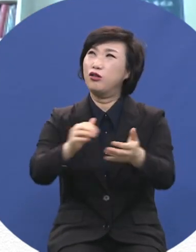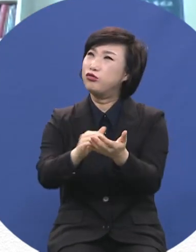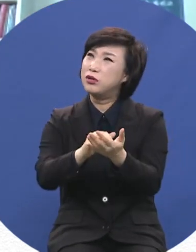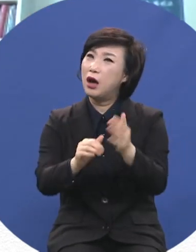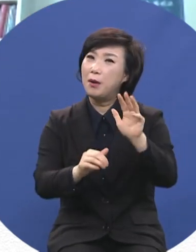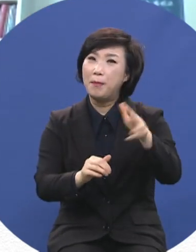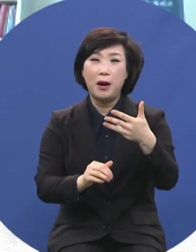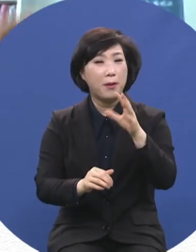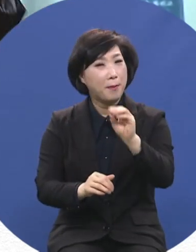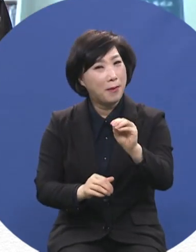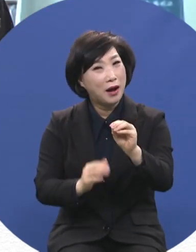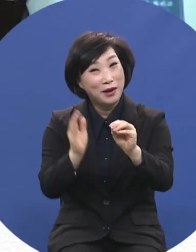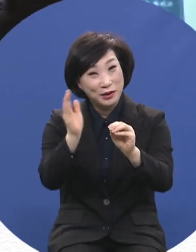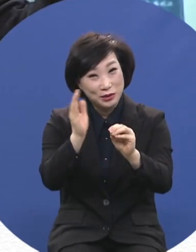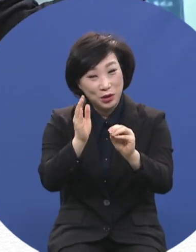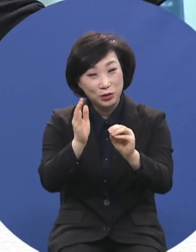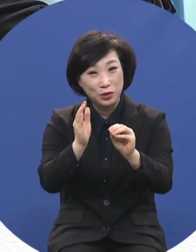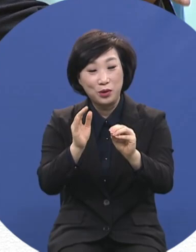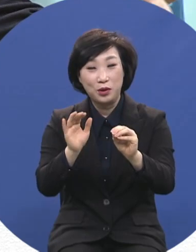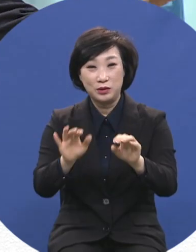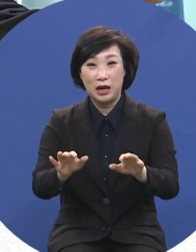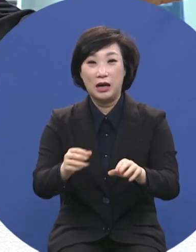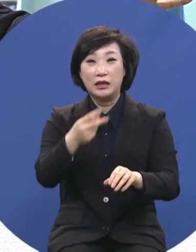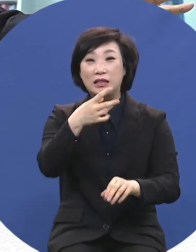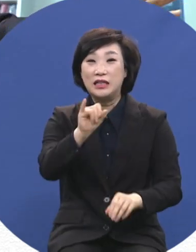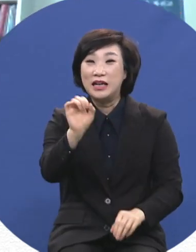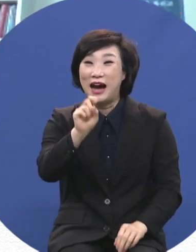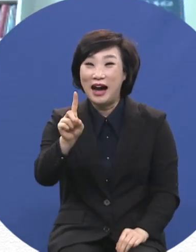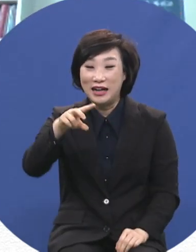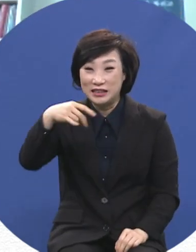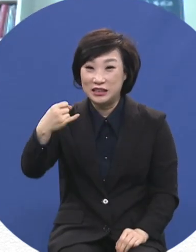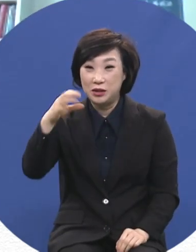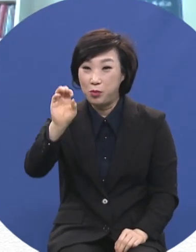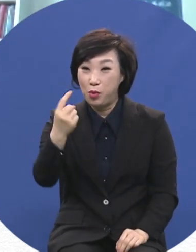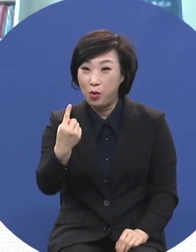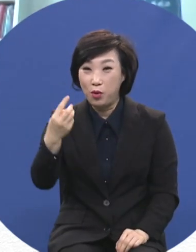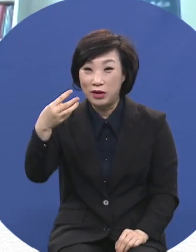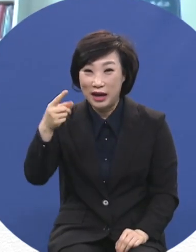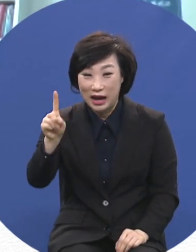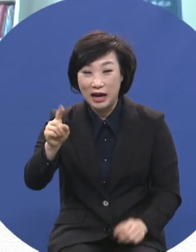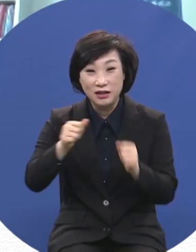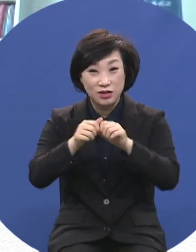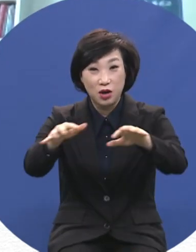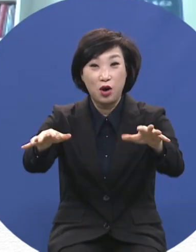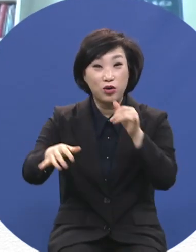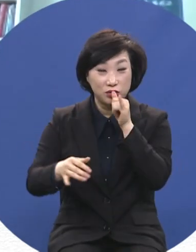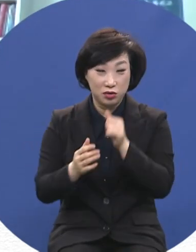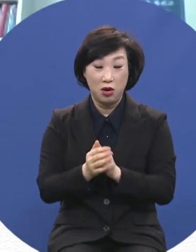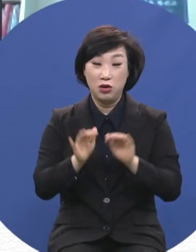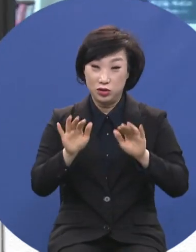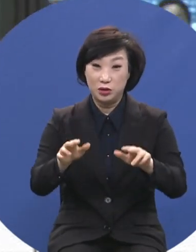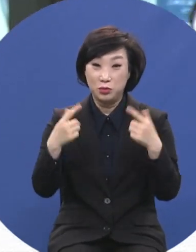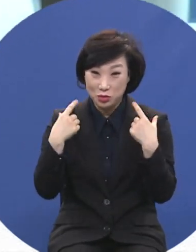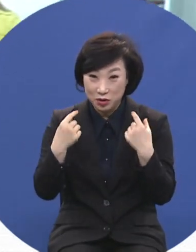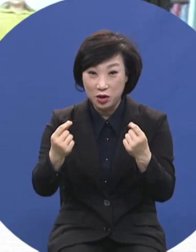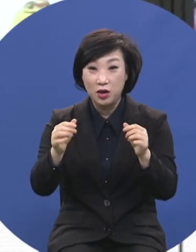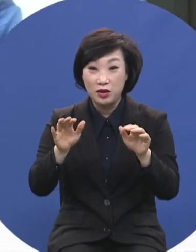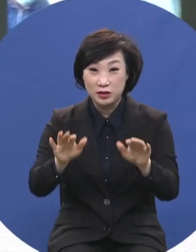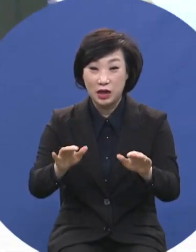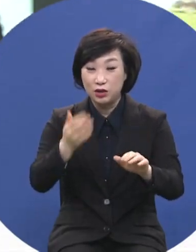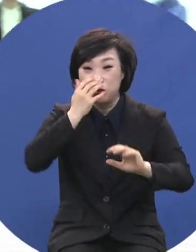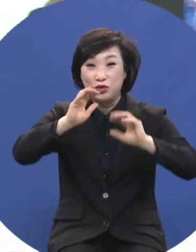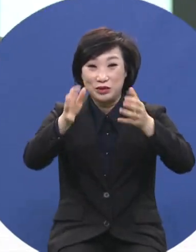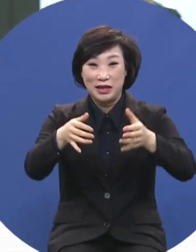800만 이렇게 다 디아스포라 흩어져 있고 그리고 여전히 지금도